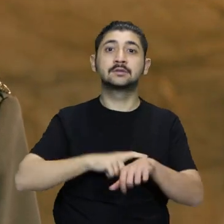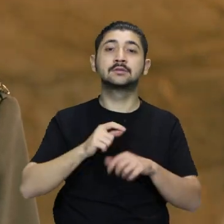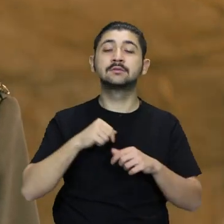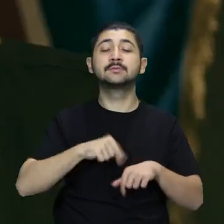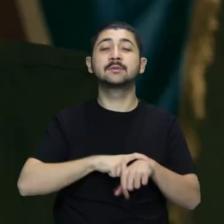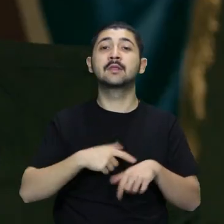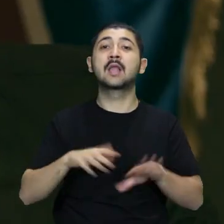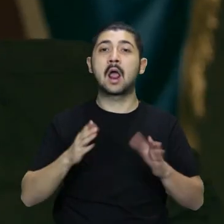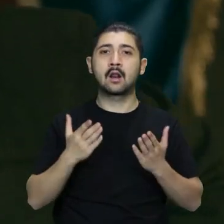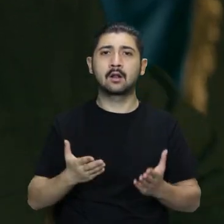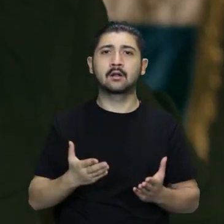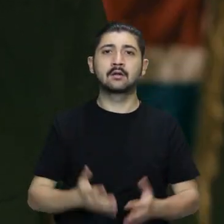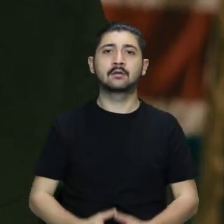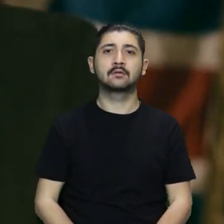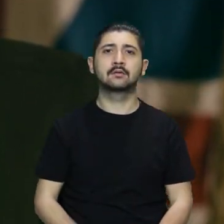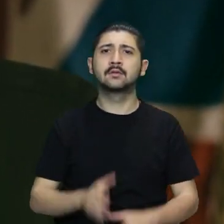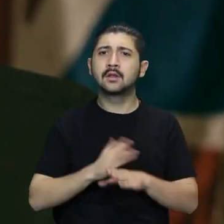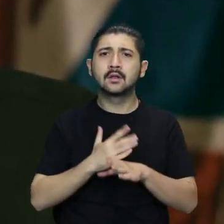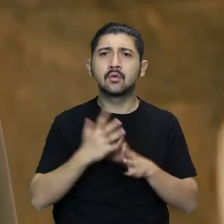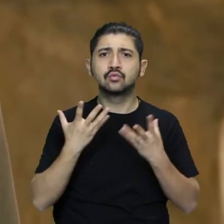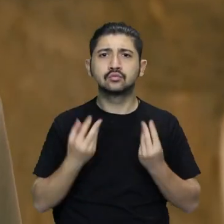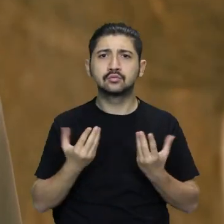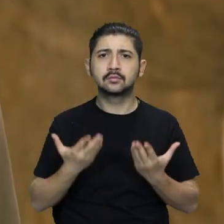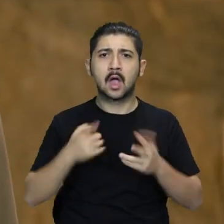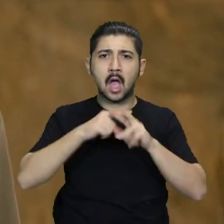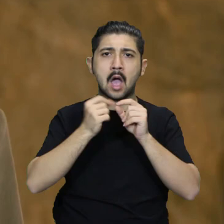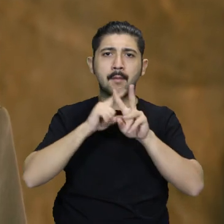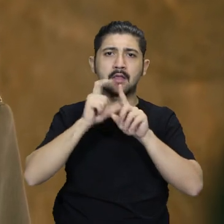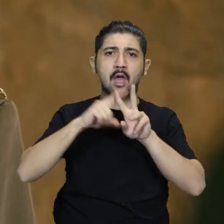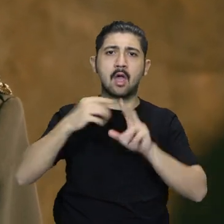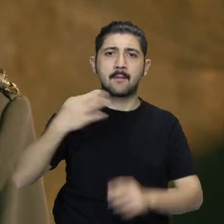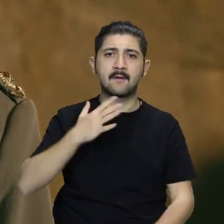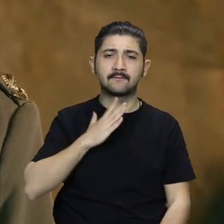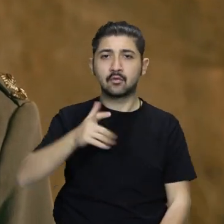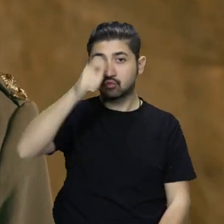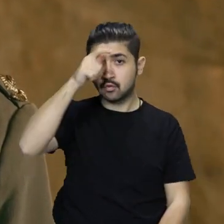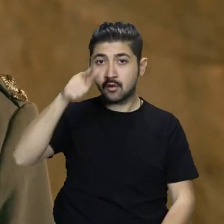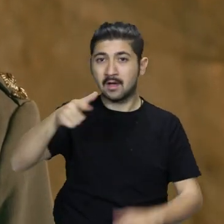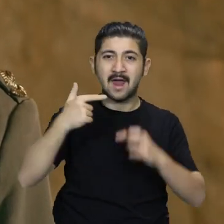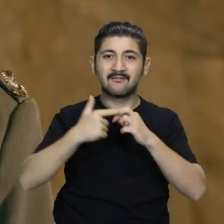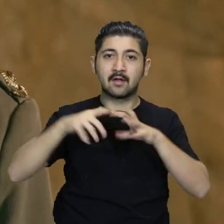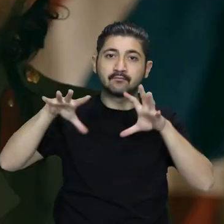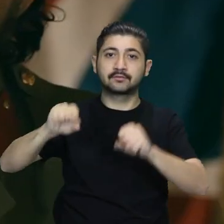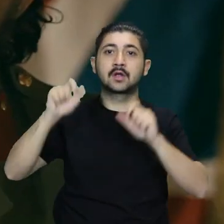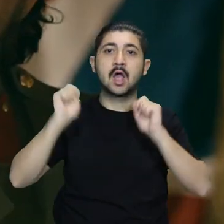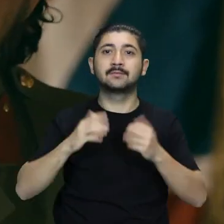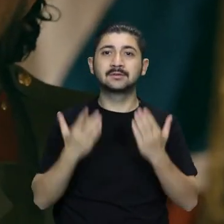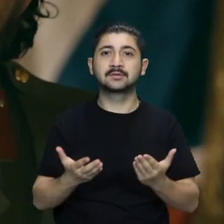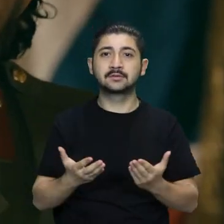olduğunu sanmıyorum. Neden? Ne oldu? Ayaklandı. Abadan'dan haber aldık. Türkler rafineriyi ele geçirmiş.